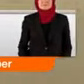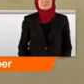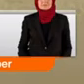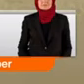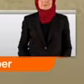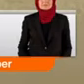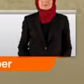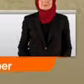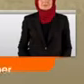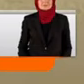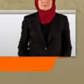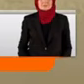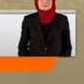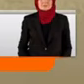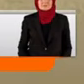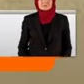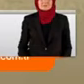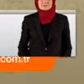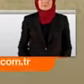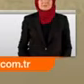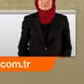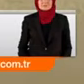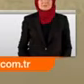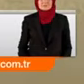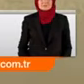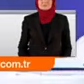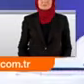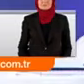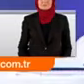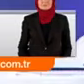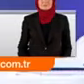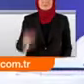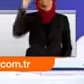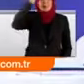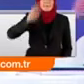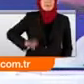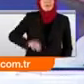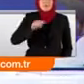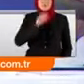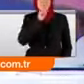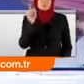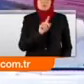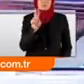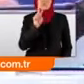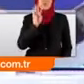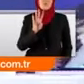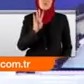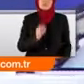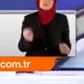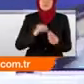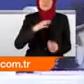200D 19'u kabul edenler bir İmamoğlu 124 zammı savunurken